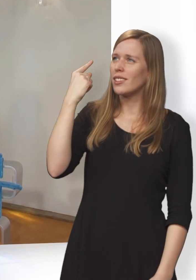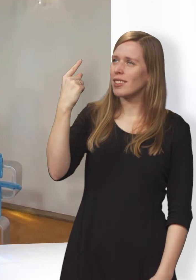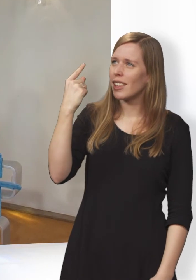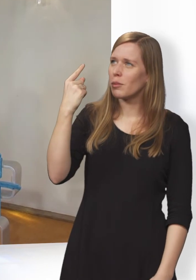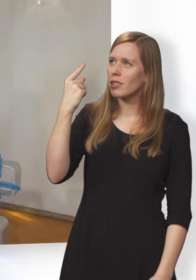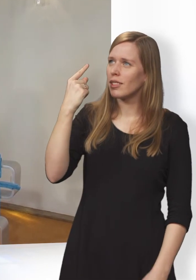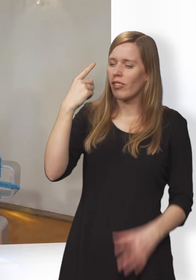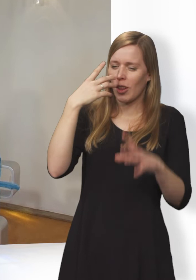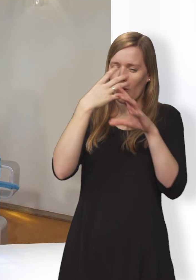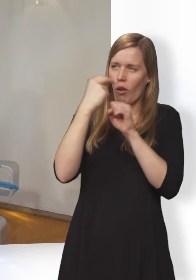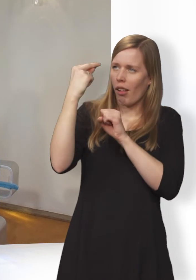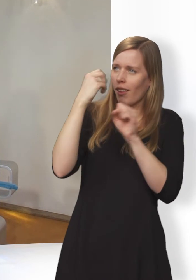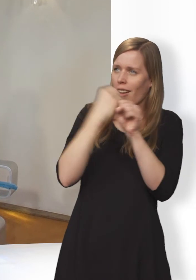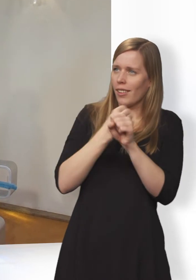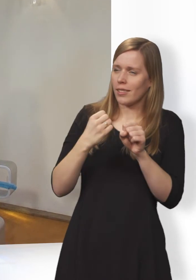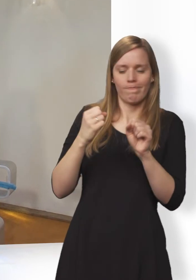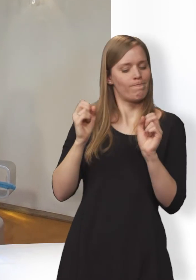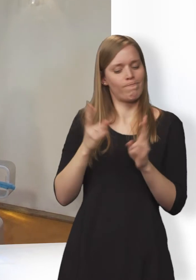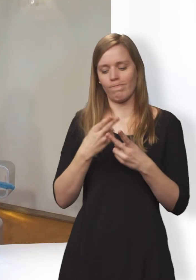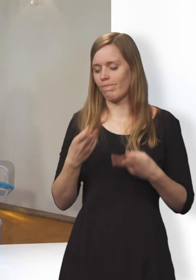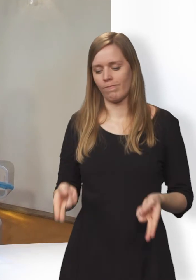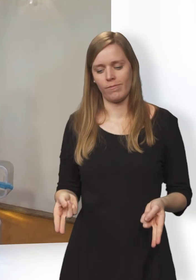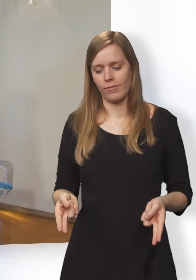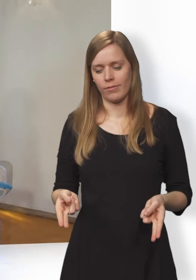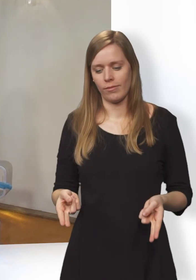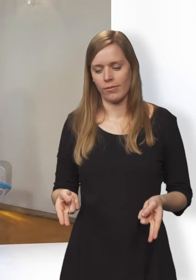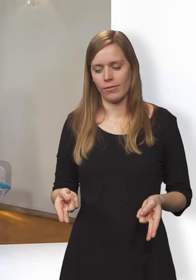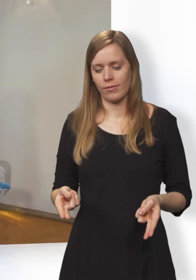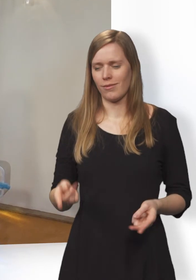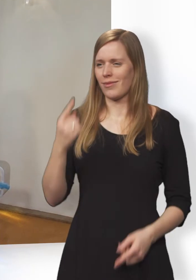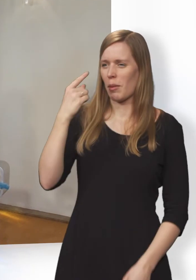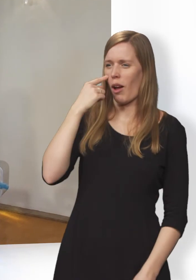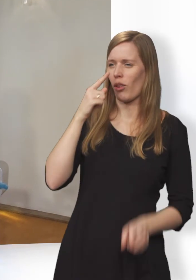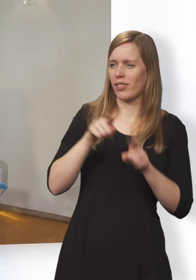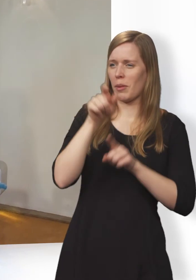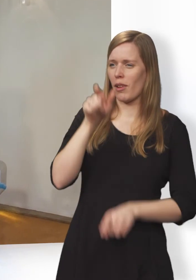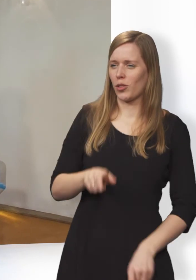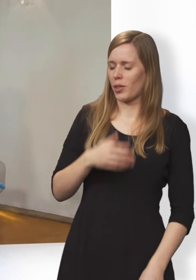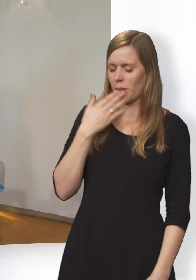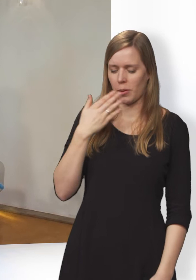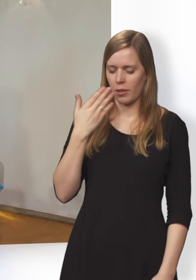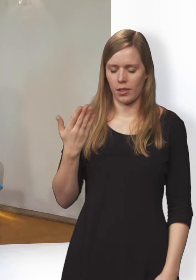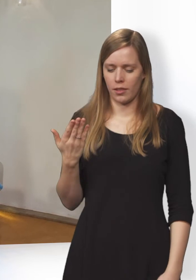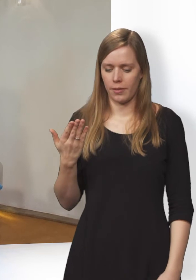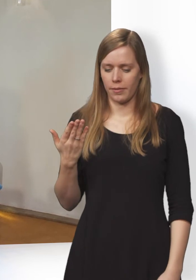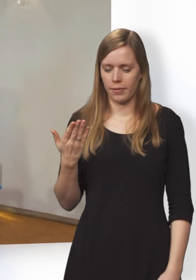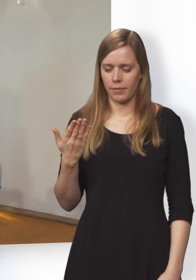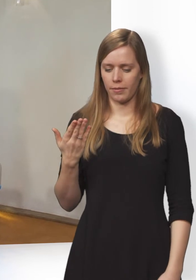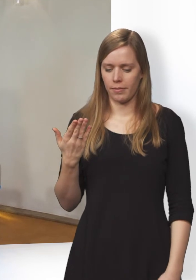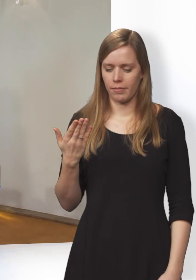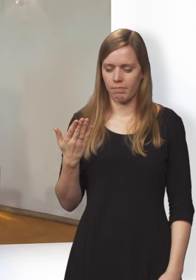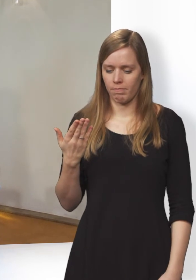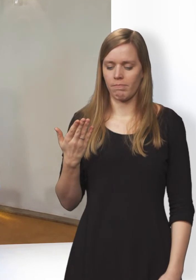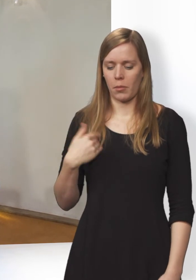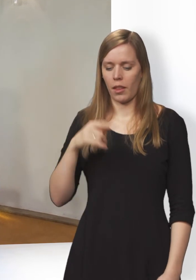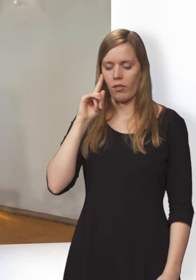oder eine lampe um mich zu sehen als ob du augen hättest wie ein mensch es tut so gut herr dass